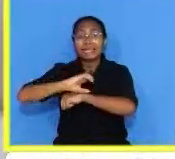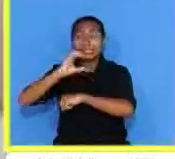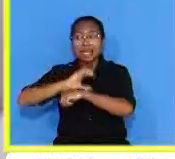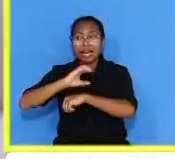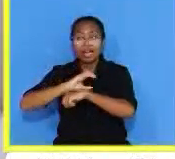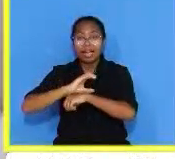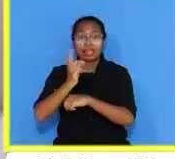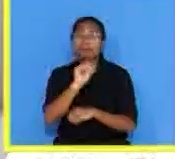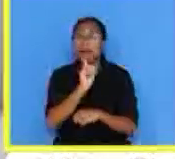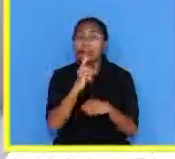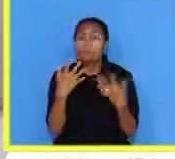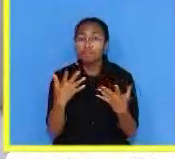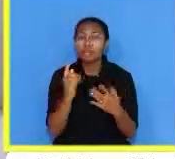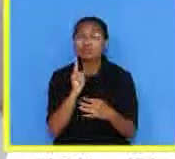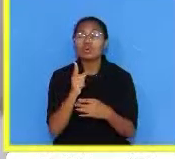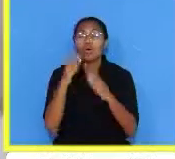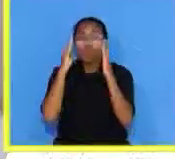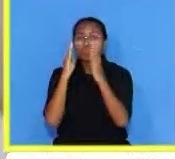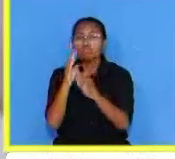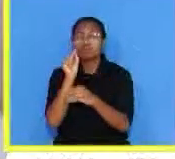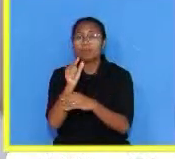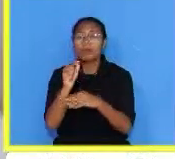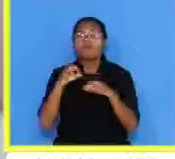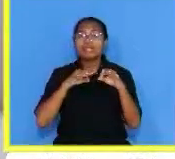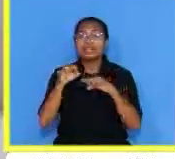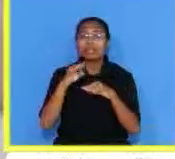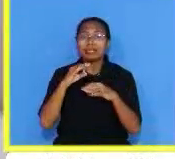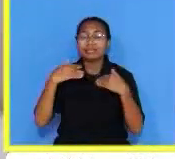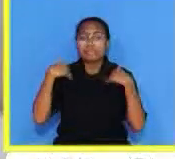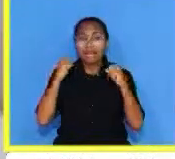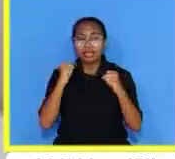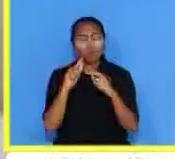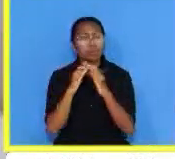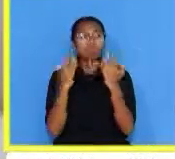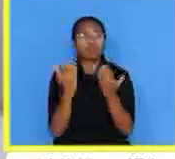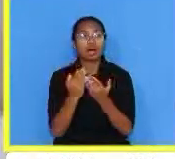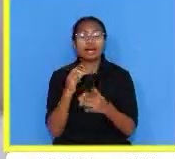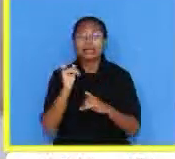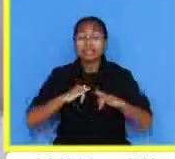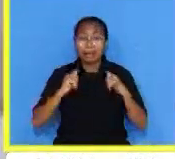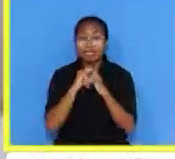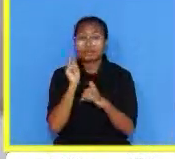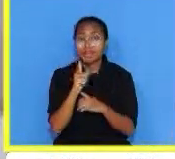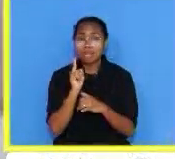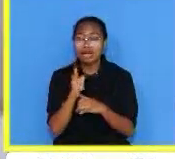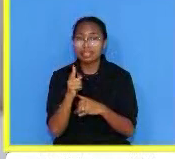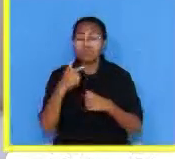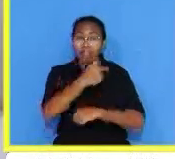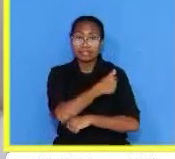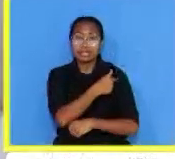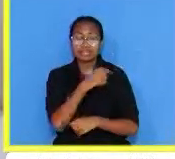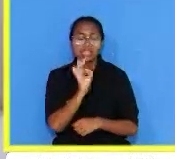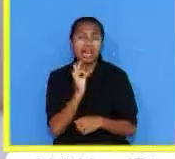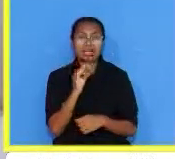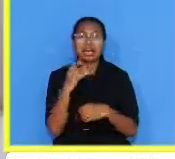gereja-gereja, dimanapun itu, terutama di fasilitas pelayanan kesehatan itu terbuka. Seperti tadi kita sampaikan, vaksinasi tidak